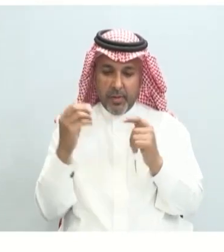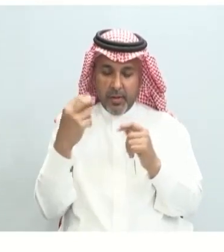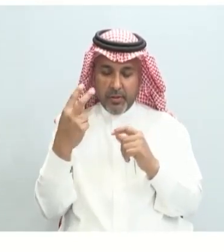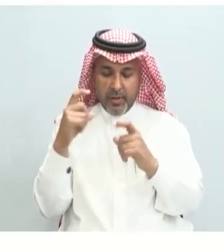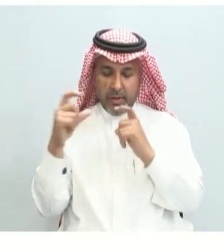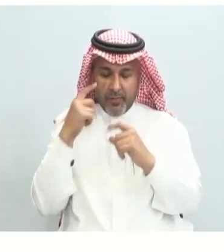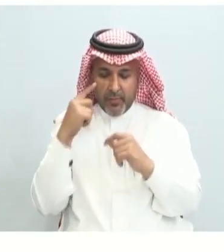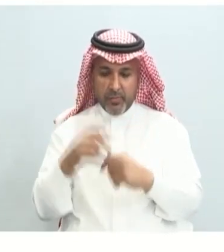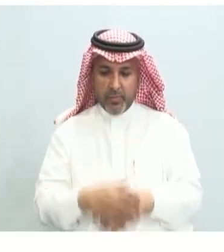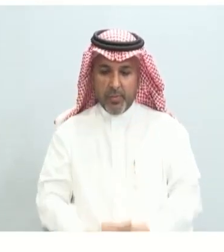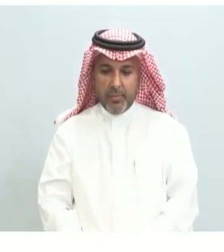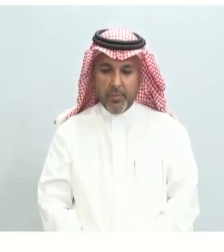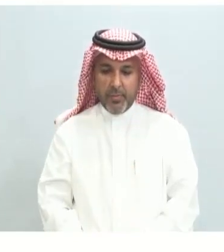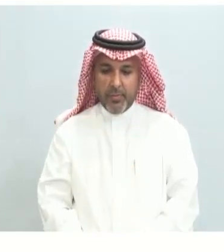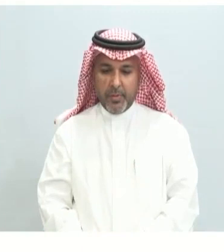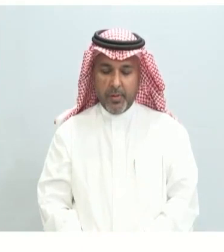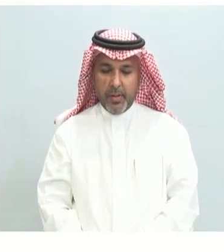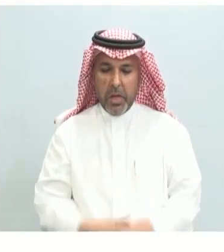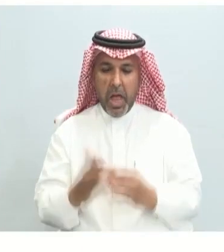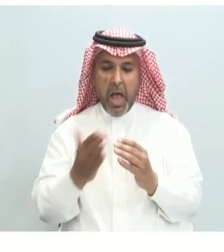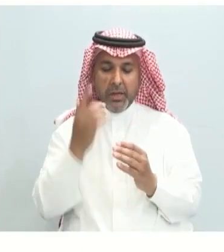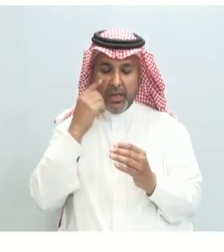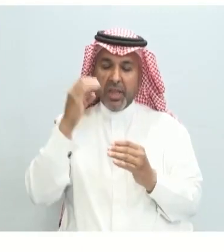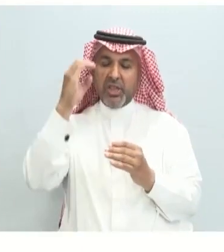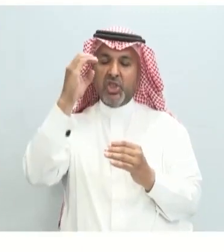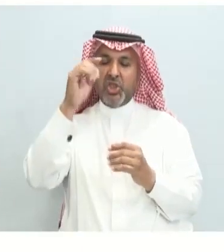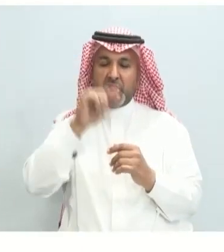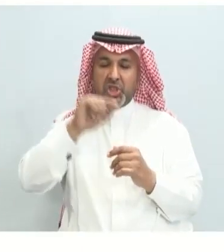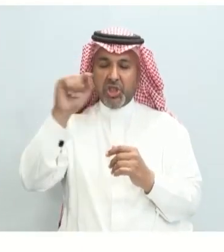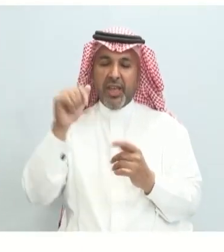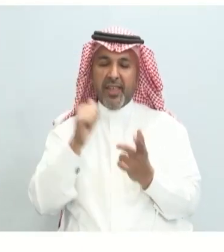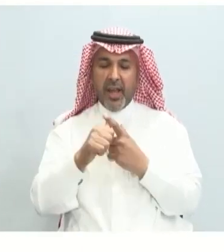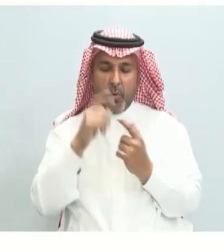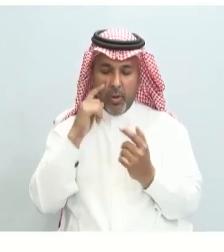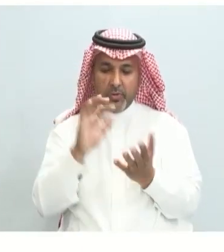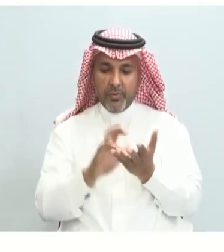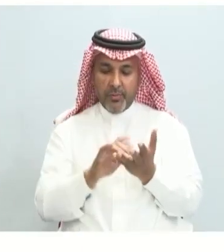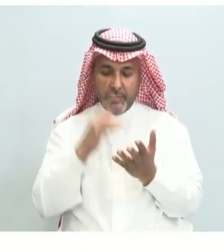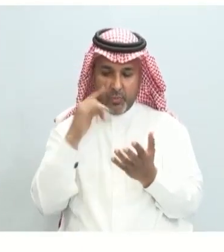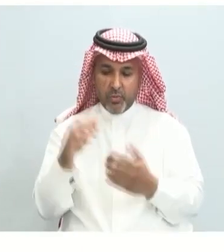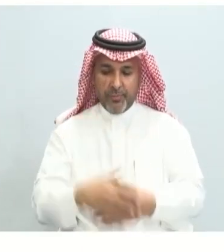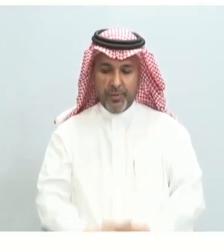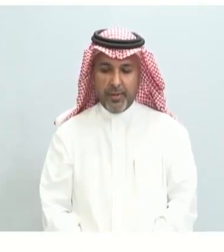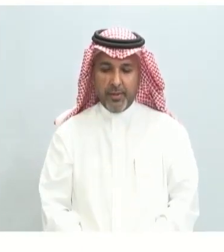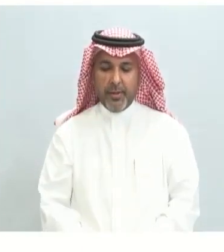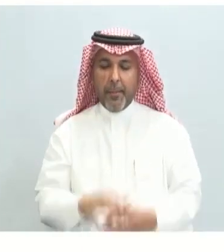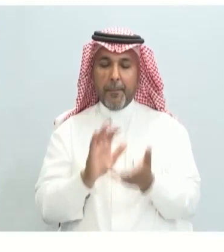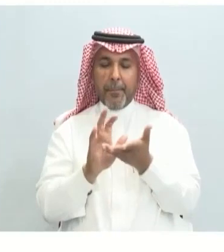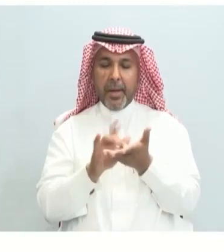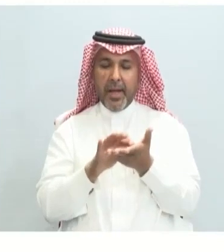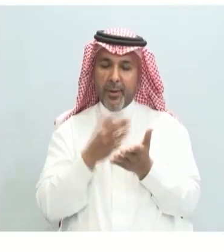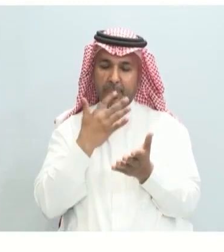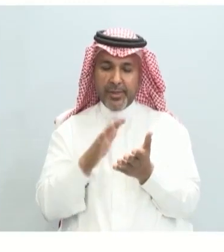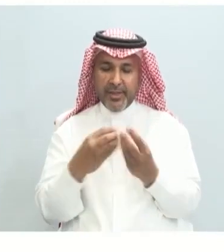فممكن م تاخذ انت جذر الطرفين يعني مباشره فاحنا ناخذ جذر هذا المقدار والاله الحاسبه ما تقصر معنا